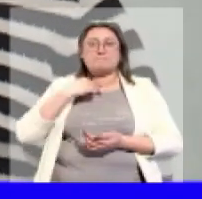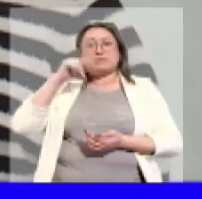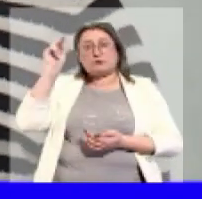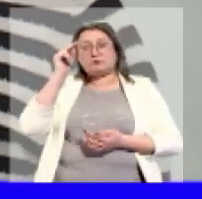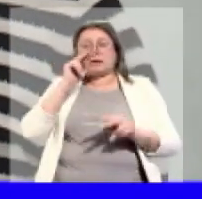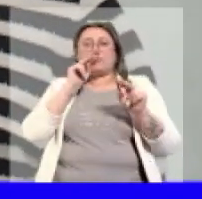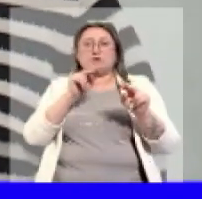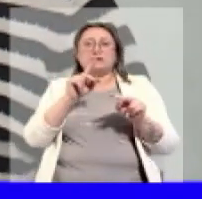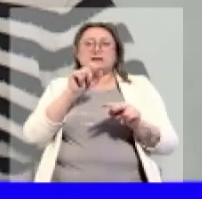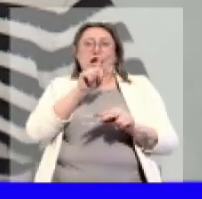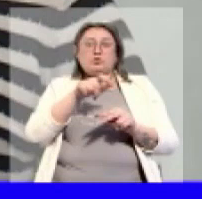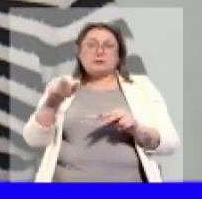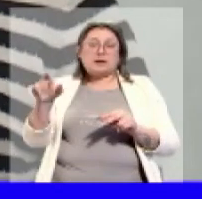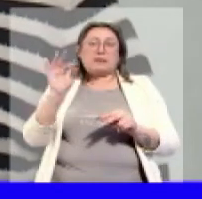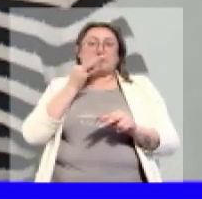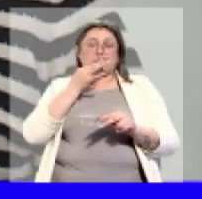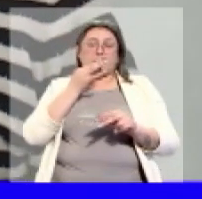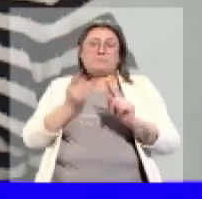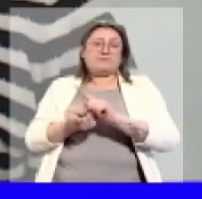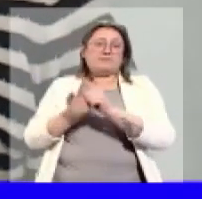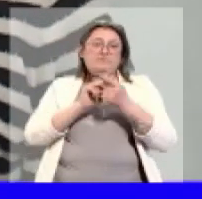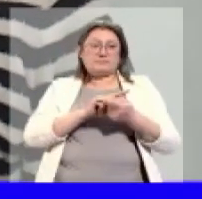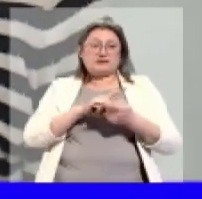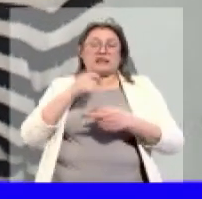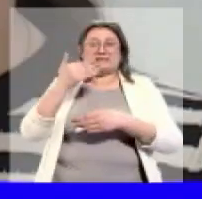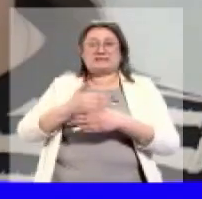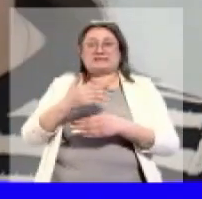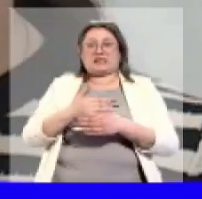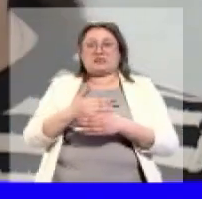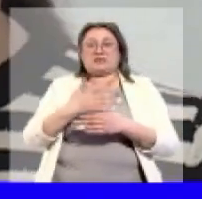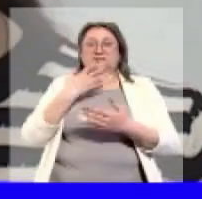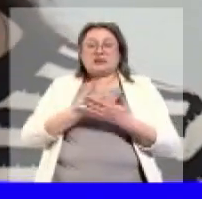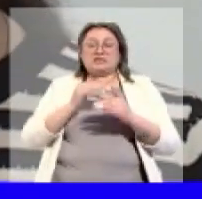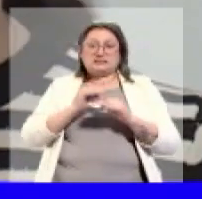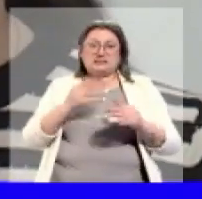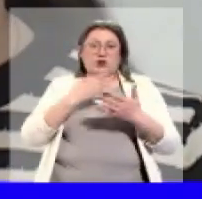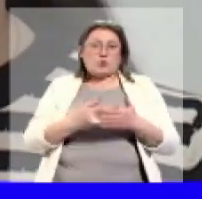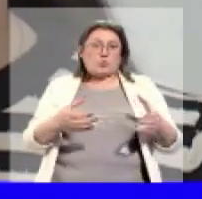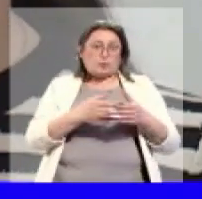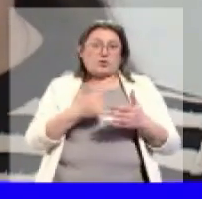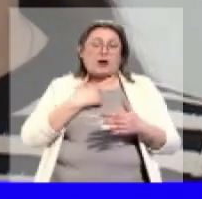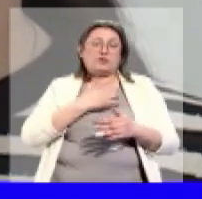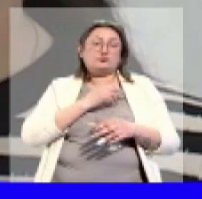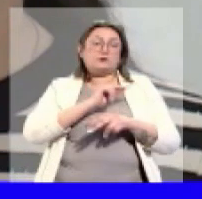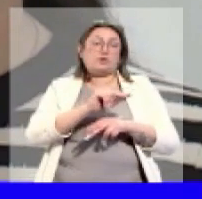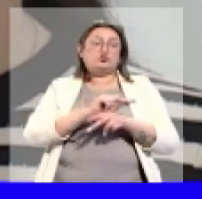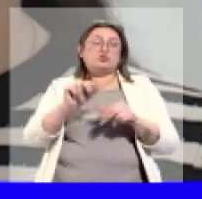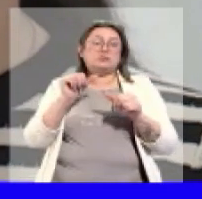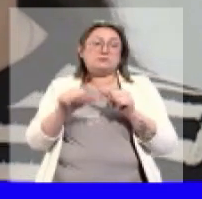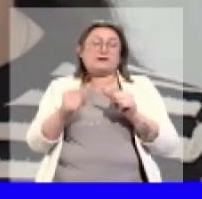учимся наблюдать за людьми и потом воплощать их на сцене. Своих детей, свою группу я хочу научить